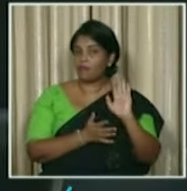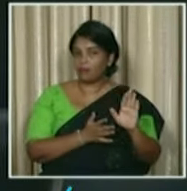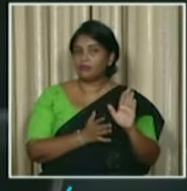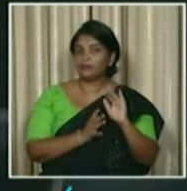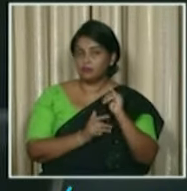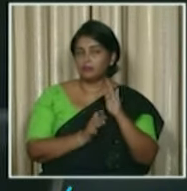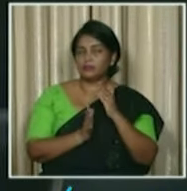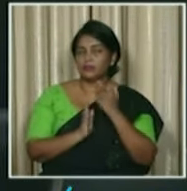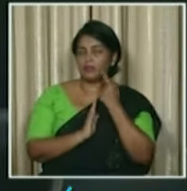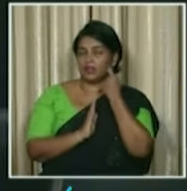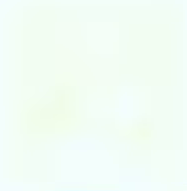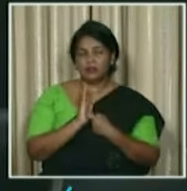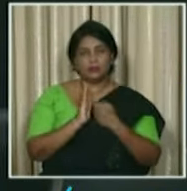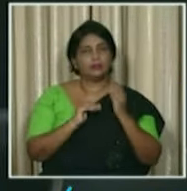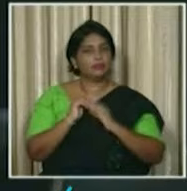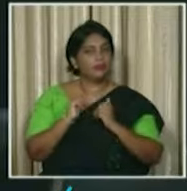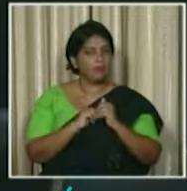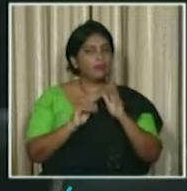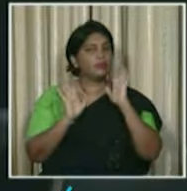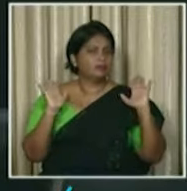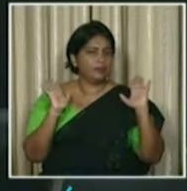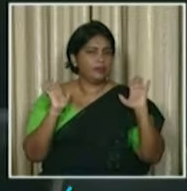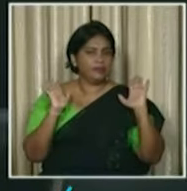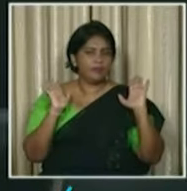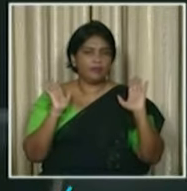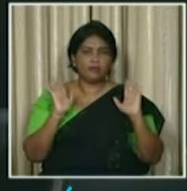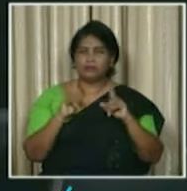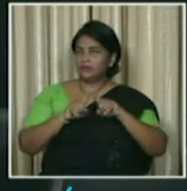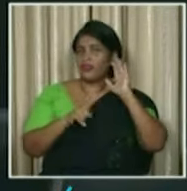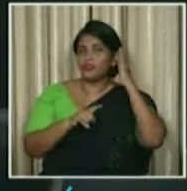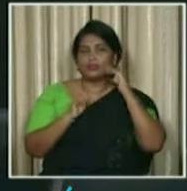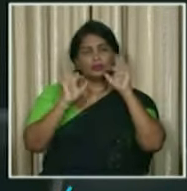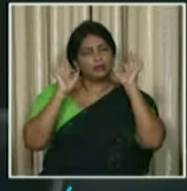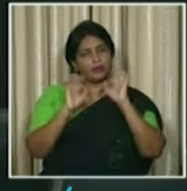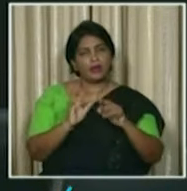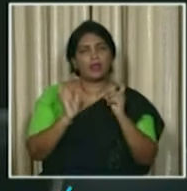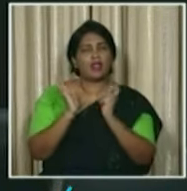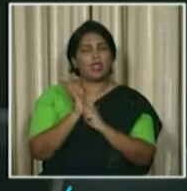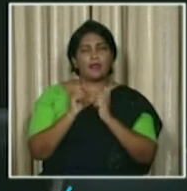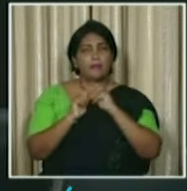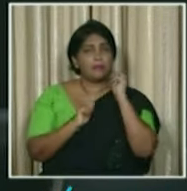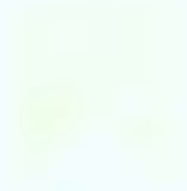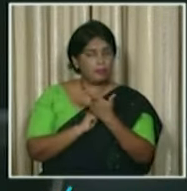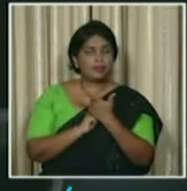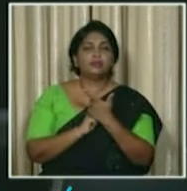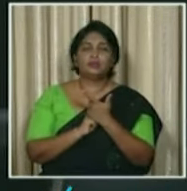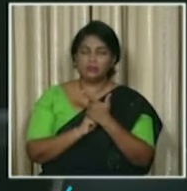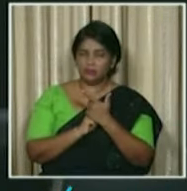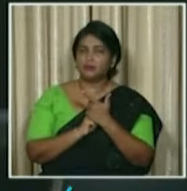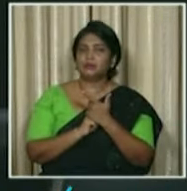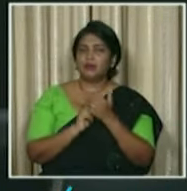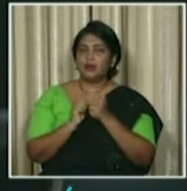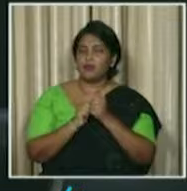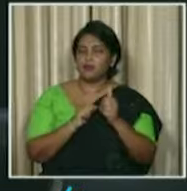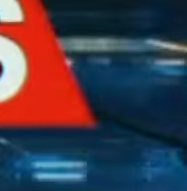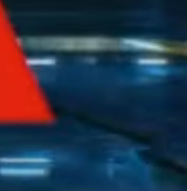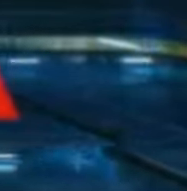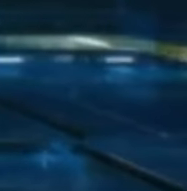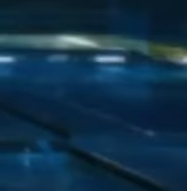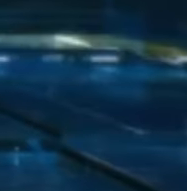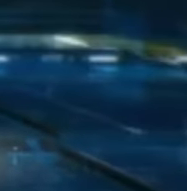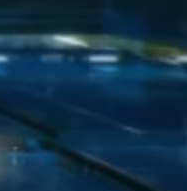යම් සම්ප්‍රදායන් නීතිමය කරුණු. එපමණයි තියෙන්නේ. නැත්තම් කිසිදු විශේෂයක් නැතුව ණය නොගෙවන අයගේ ණය කර ගැනීම සඳහා බැංකුව පරිමිතියට කටයුතු